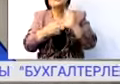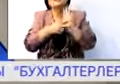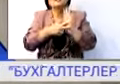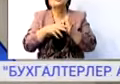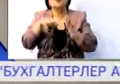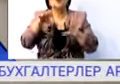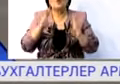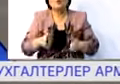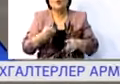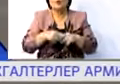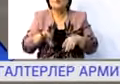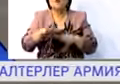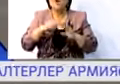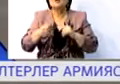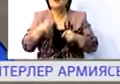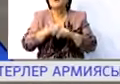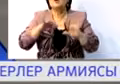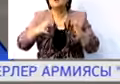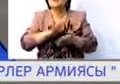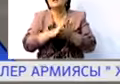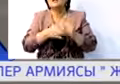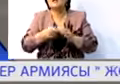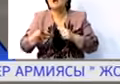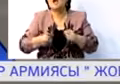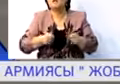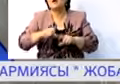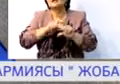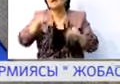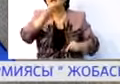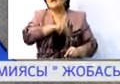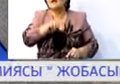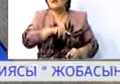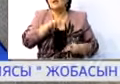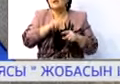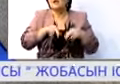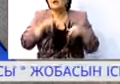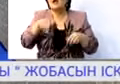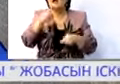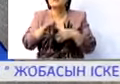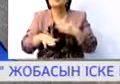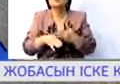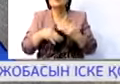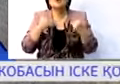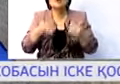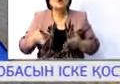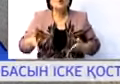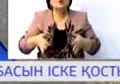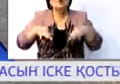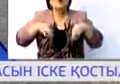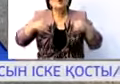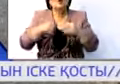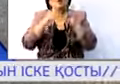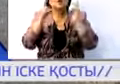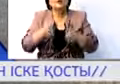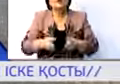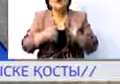алған. Оқиға орнына аудан әкімдігі мен төтенше жағдайлар басқармасының қызметкерлері шұғыл жетіп, алғашқы көмек көрсетілді. Жол көлік оқиғасынан зардап